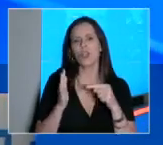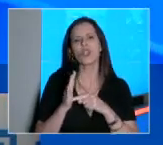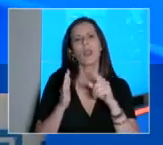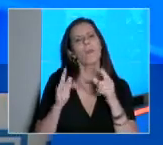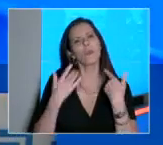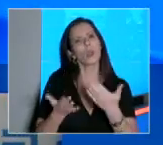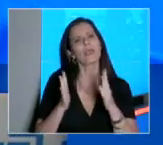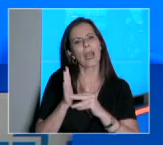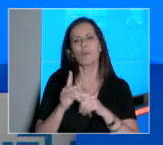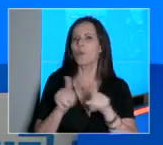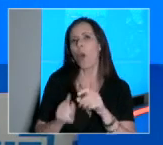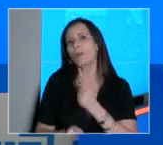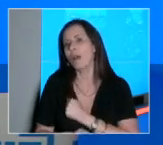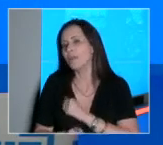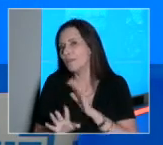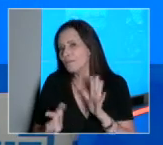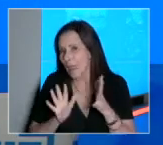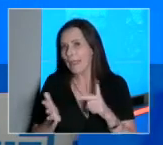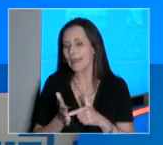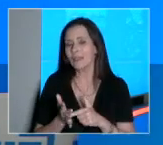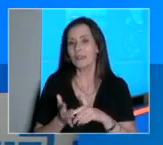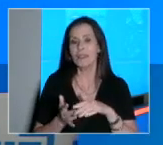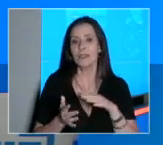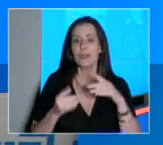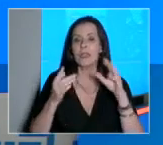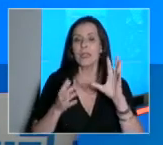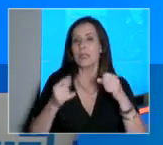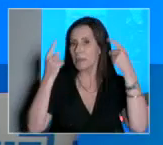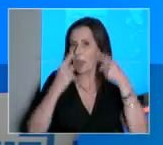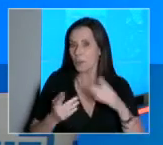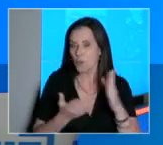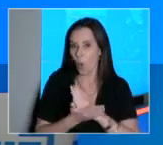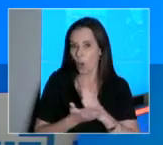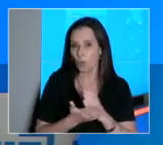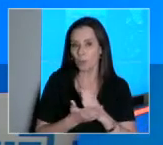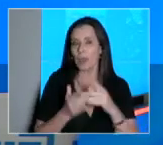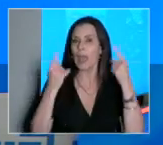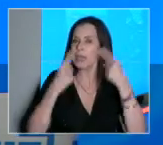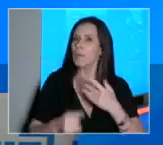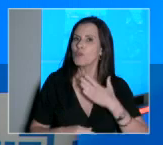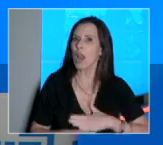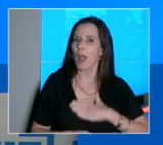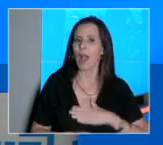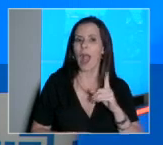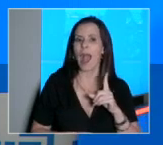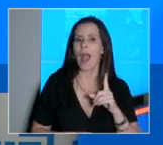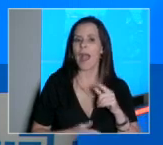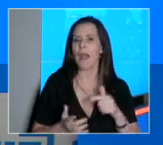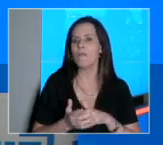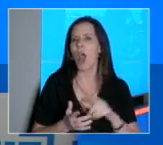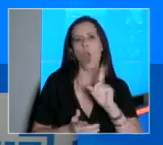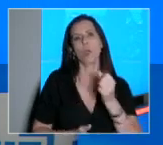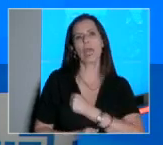לוח השנה הדתי או המסורתי, עם ימים שנקבעו כימי חג, אבל לידי אוטובית